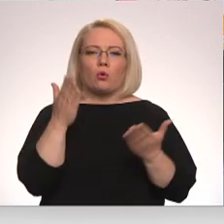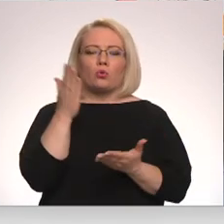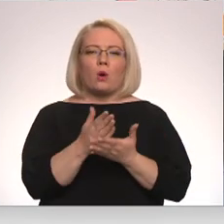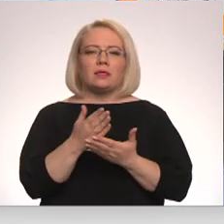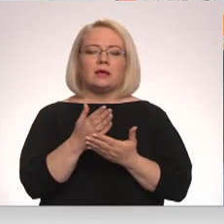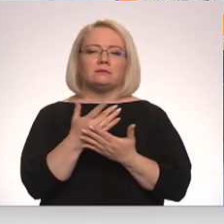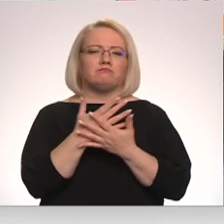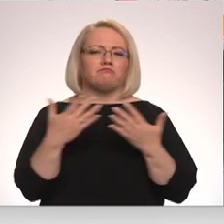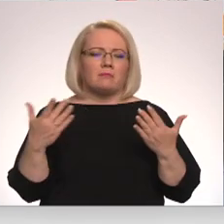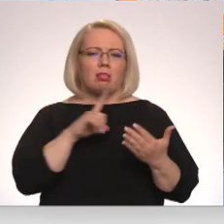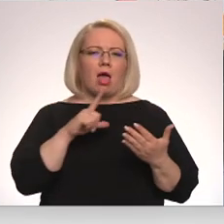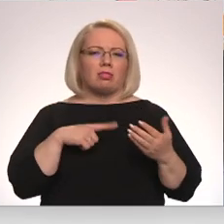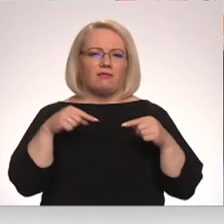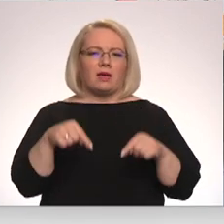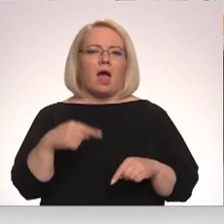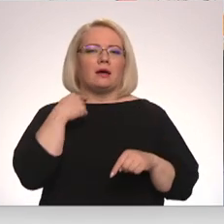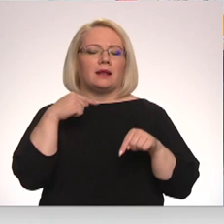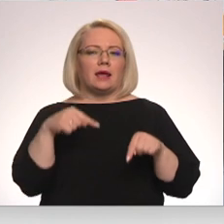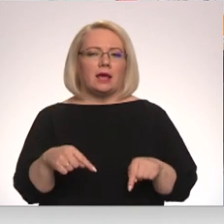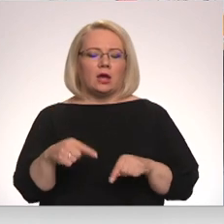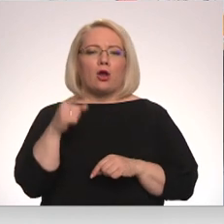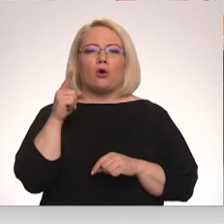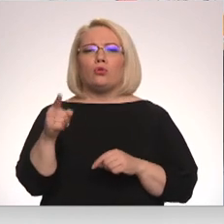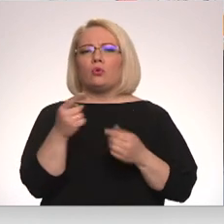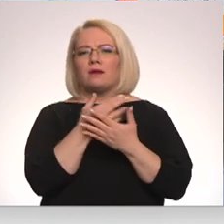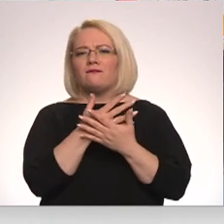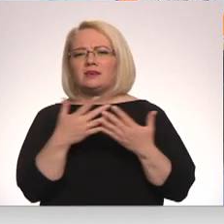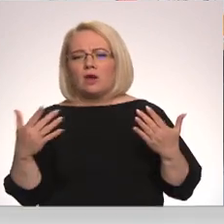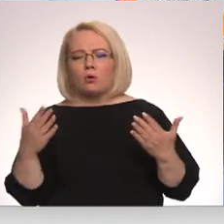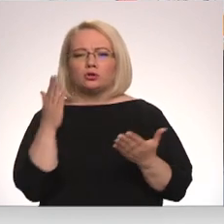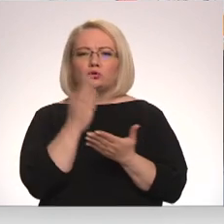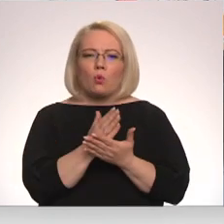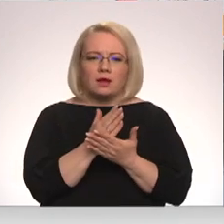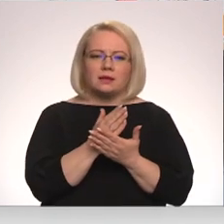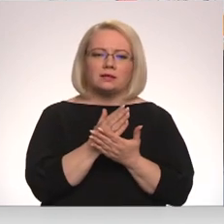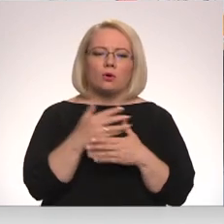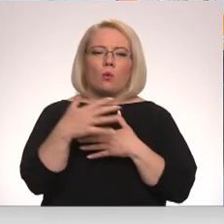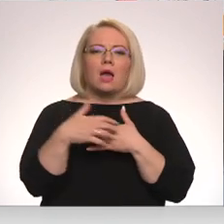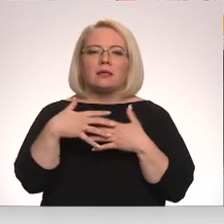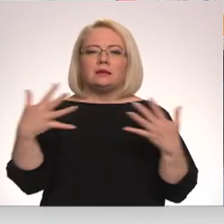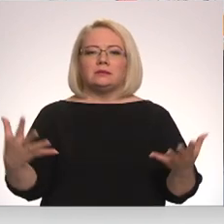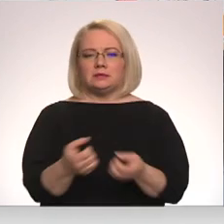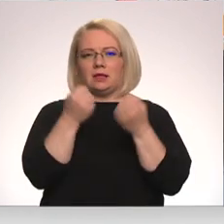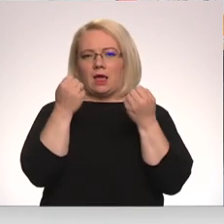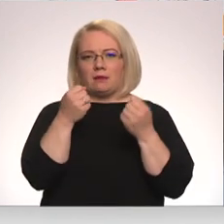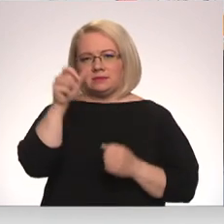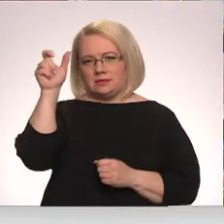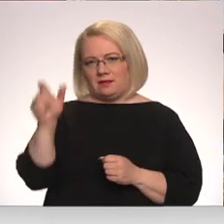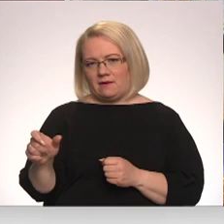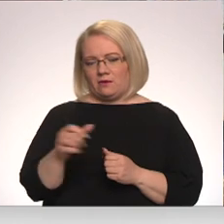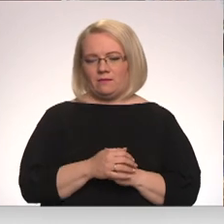Rīgā. Ka tur arī visādi šāds notiksies un Kaķmens izglābs